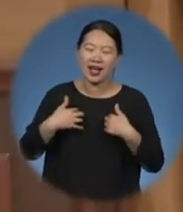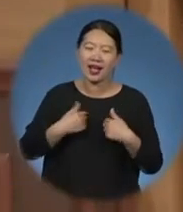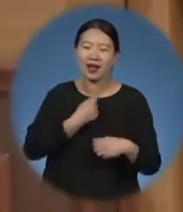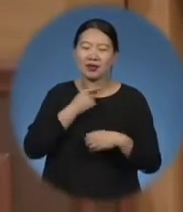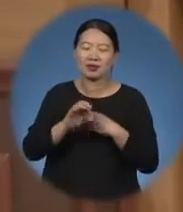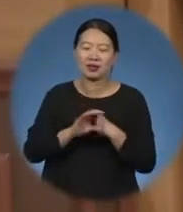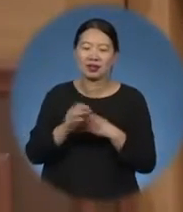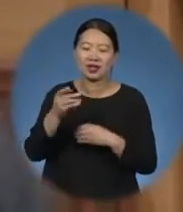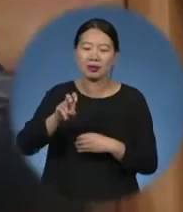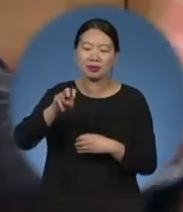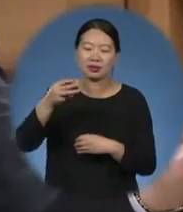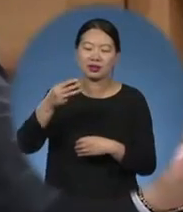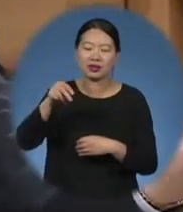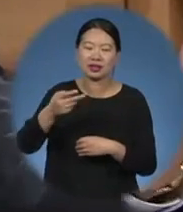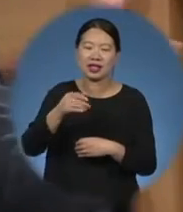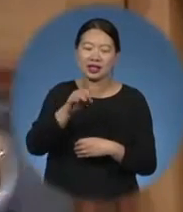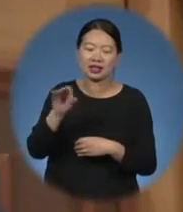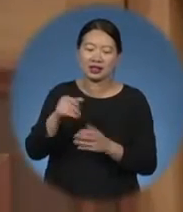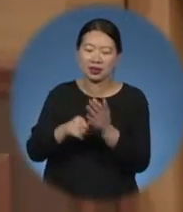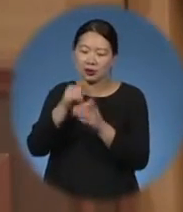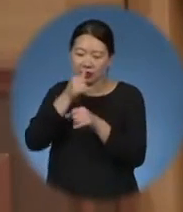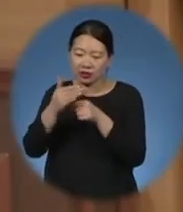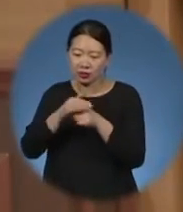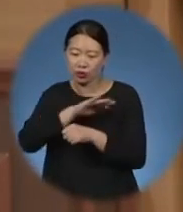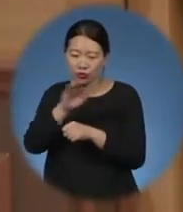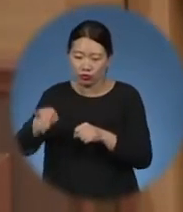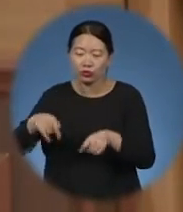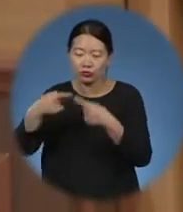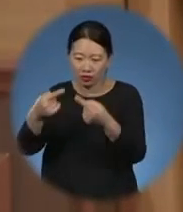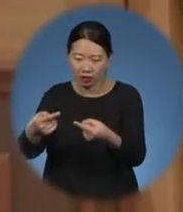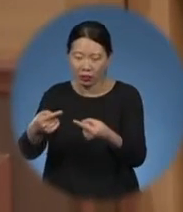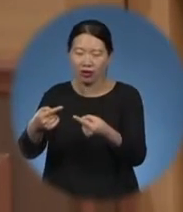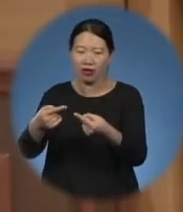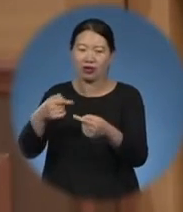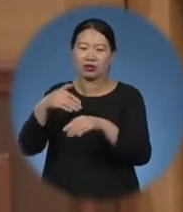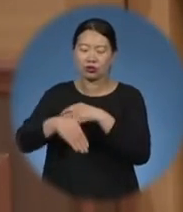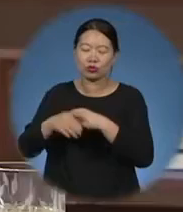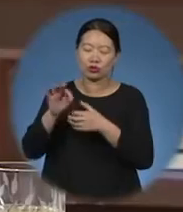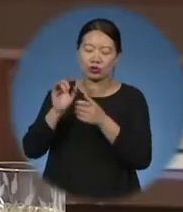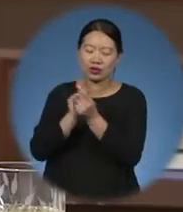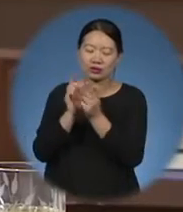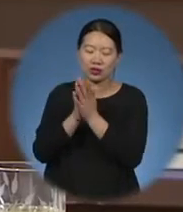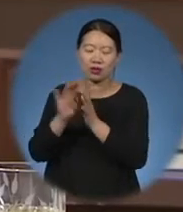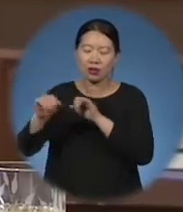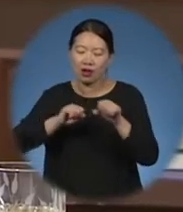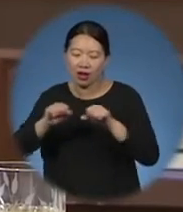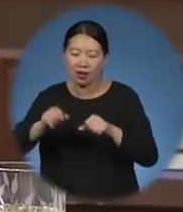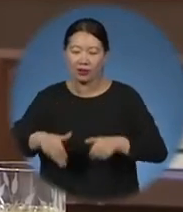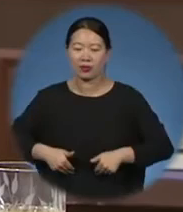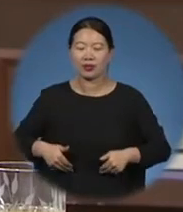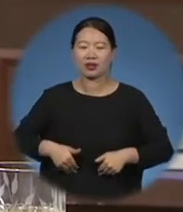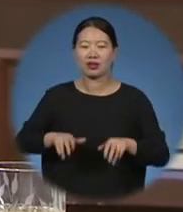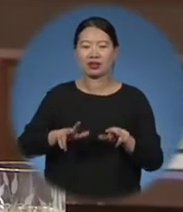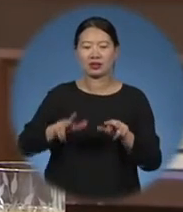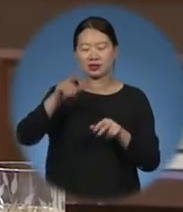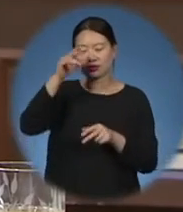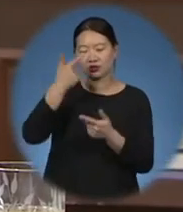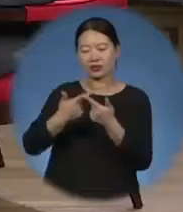상품이 있거든요. 예, 예. 템플스테이도 우리도 가고 막 그런 것들 해야 되지 않겠냐는 생각이 들고요. 지금 부산에